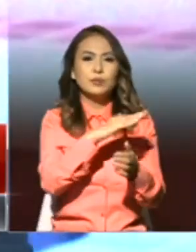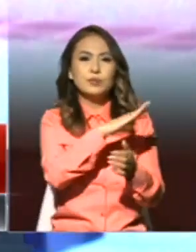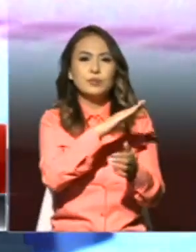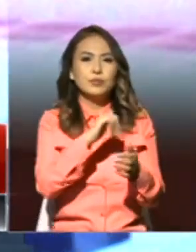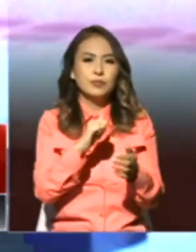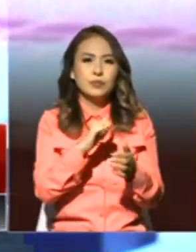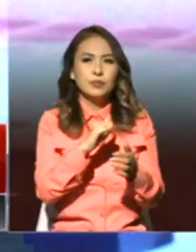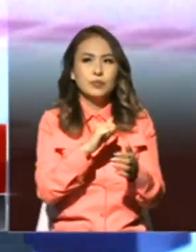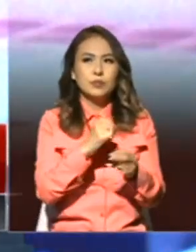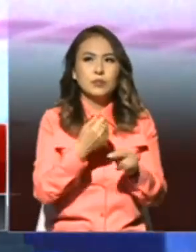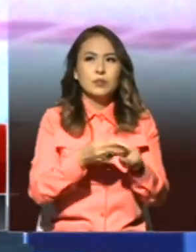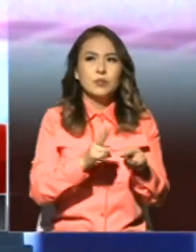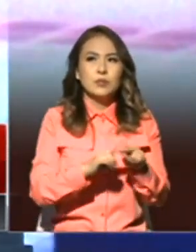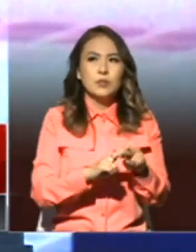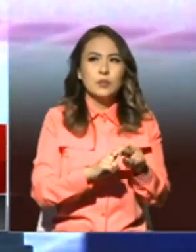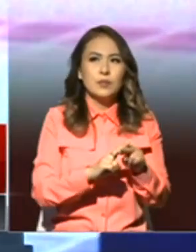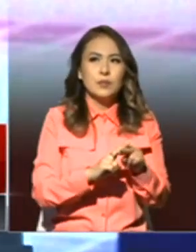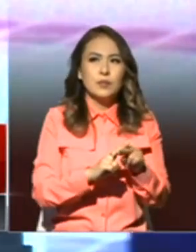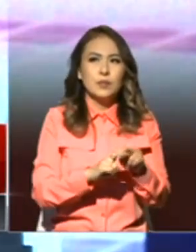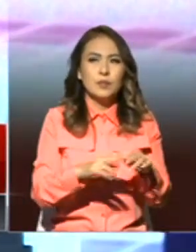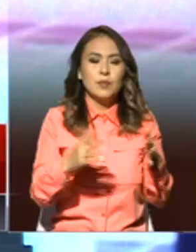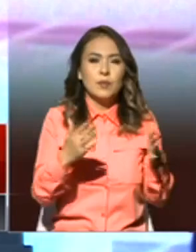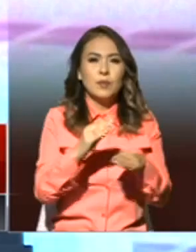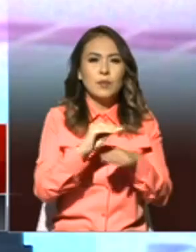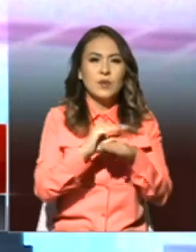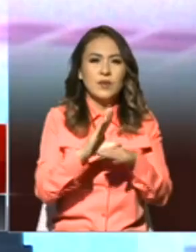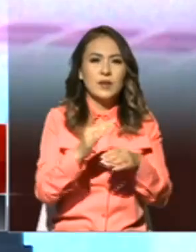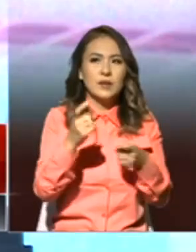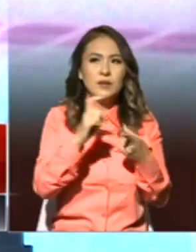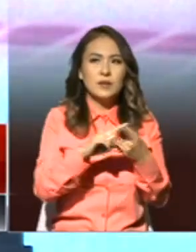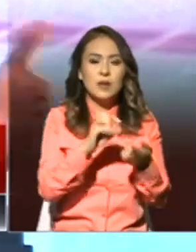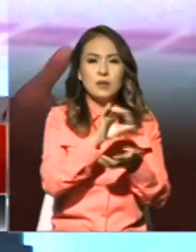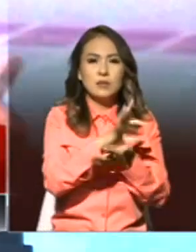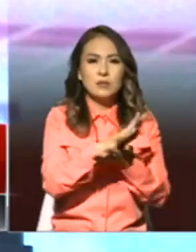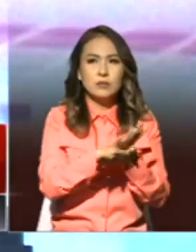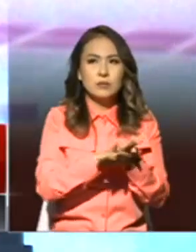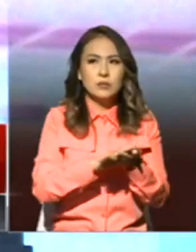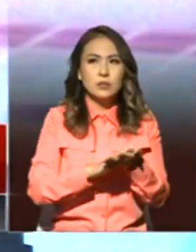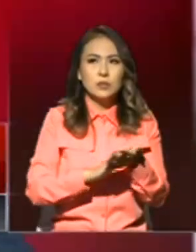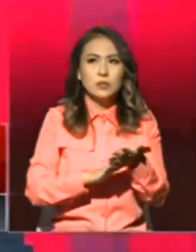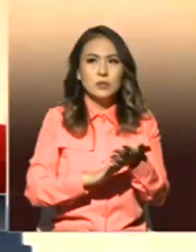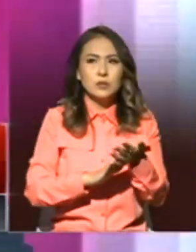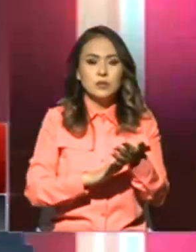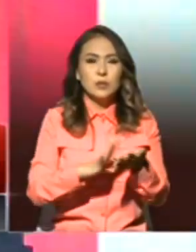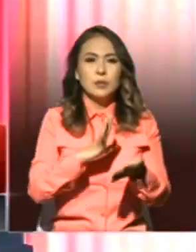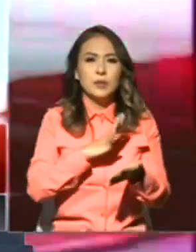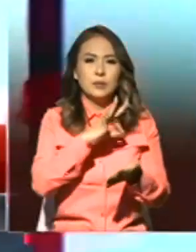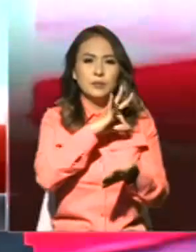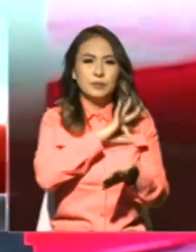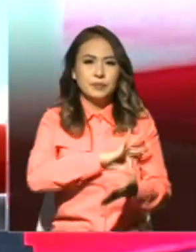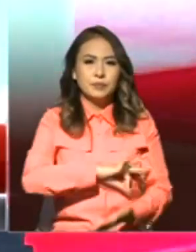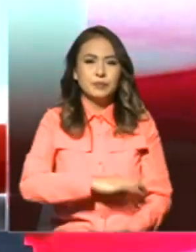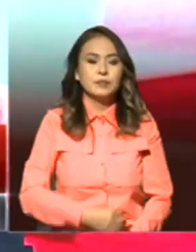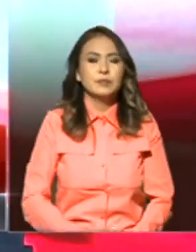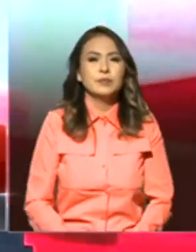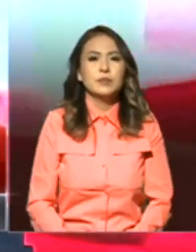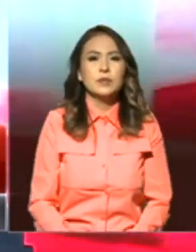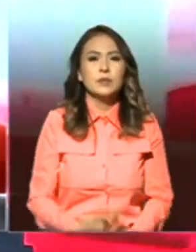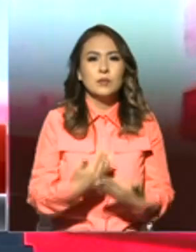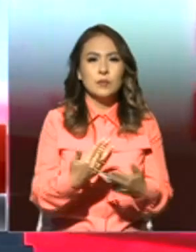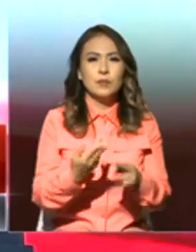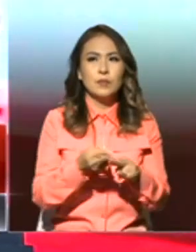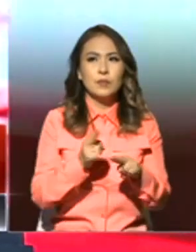сырттан. Сол белгілі дәрежеде капиталдың қорлануына және де оның ары қарай ұзақ мерзімді болуына септігін тигізген жалпы айтқан кезде. Бұл